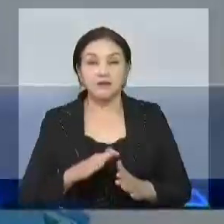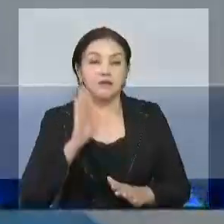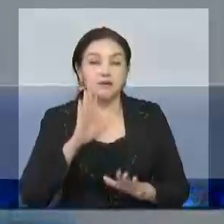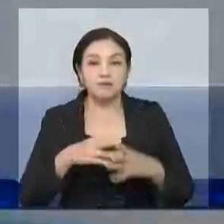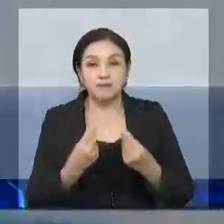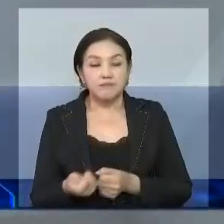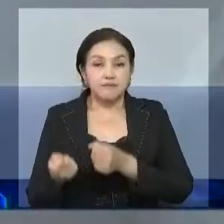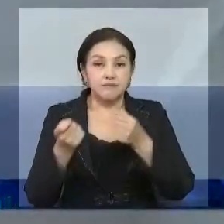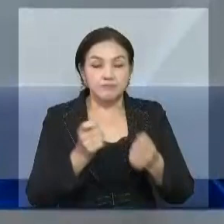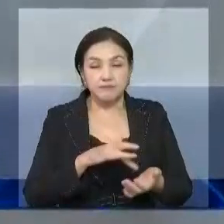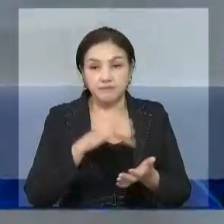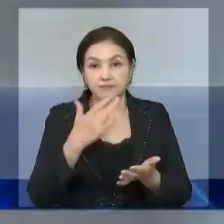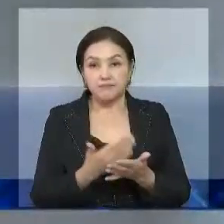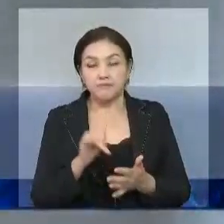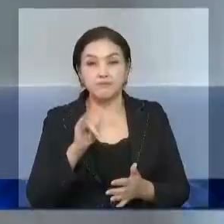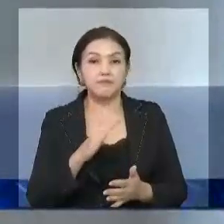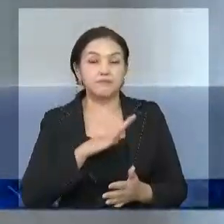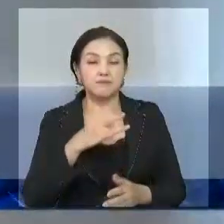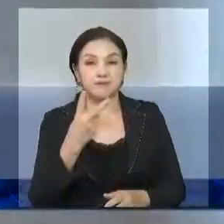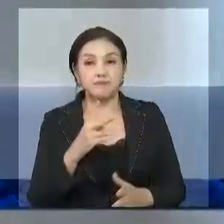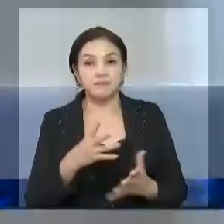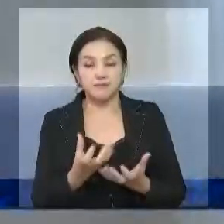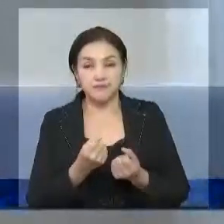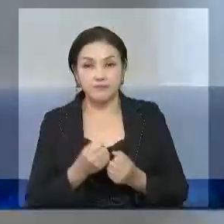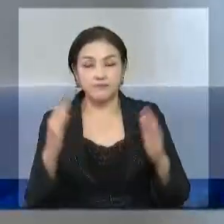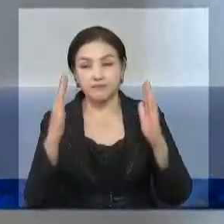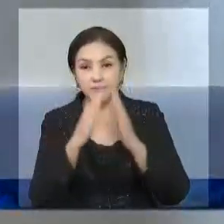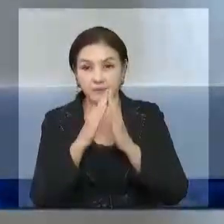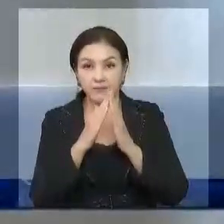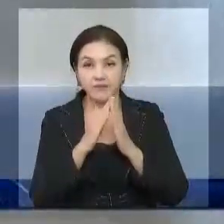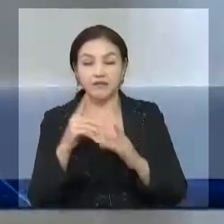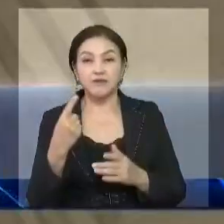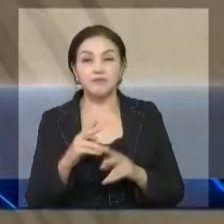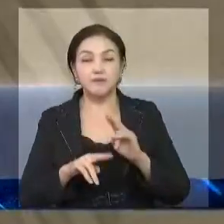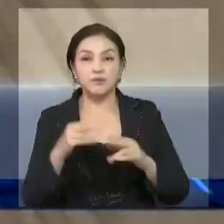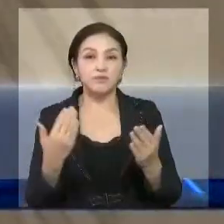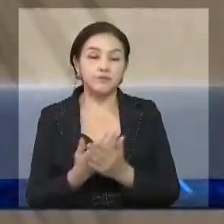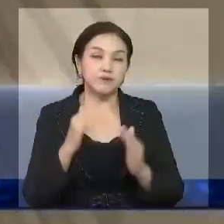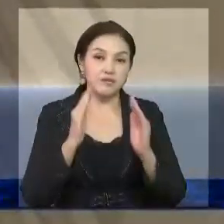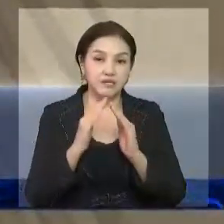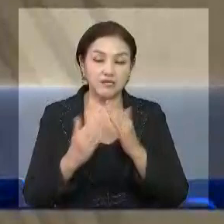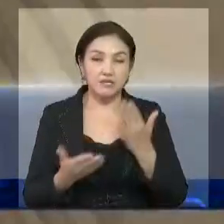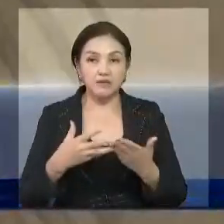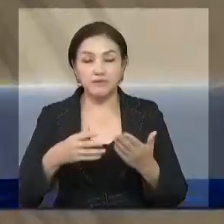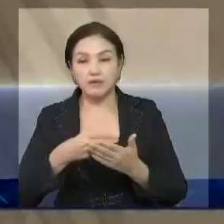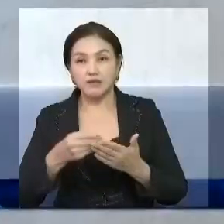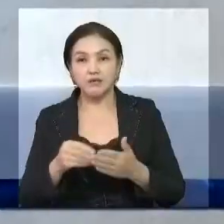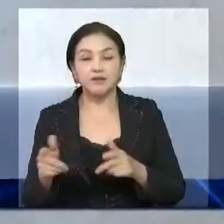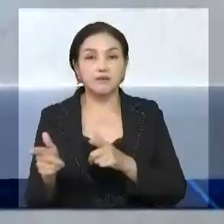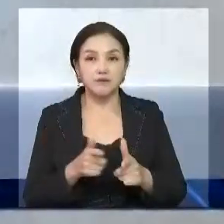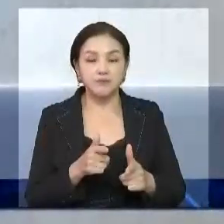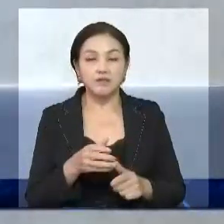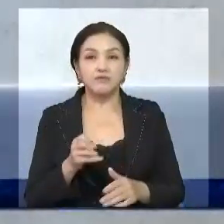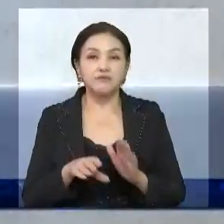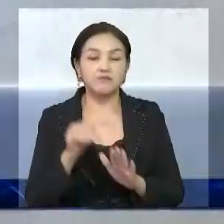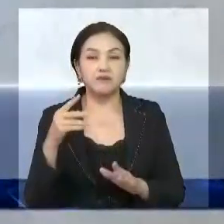пришлось перебраться в райцентр. У них было два варианта получения крыши над головой. Это строительство нового дома или покупка готового. Гульжан